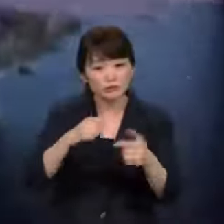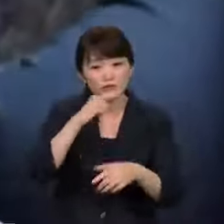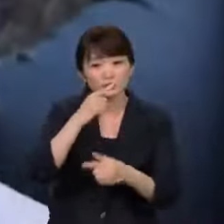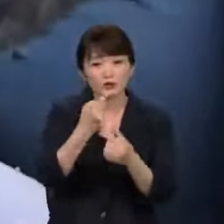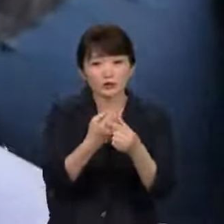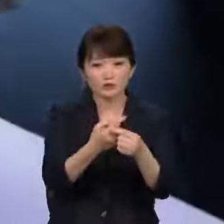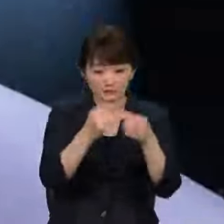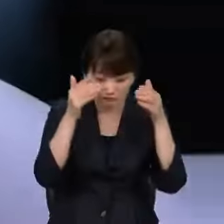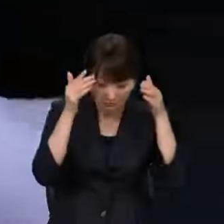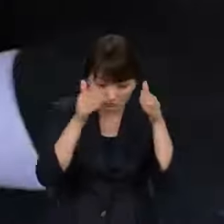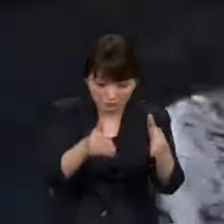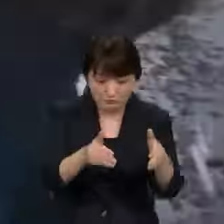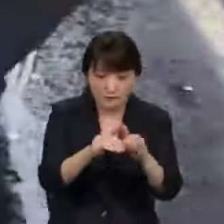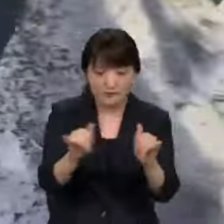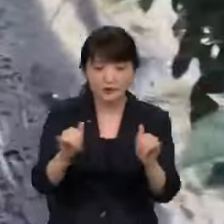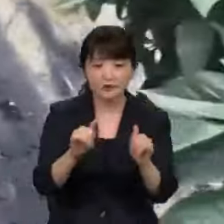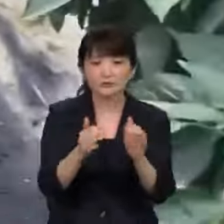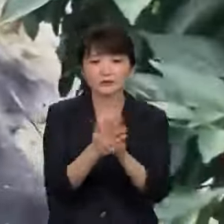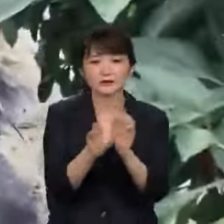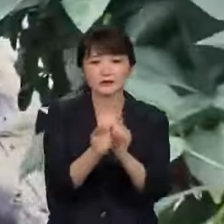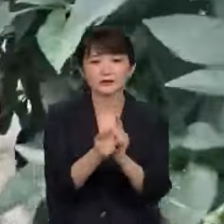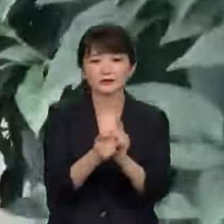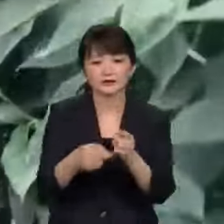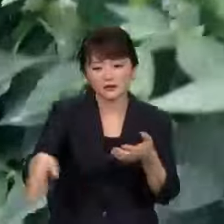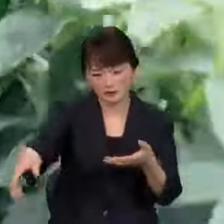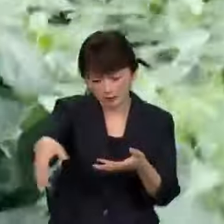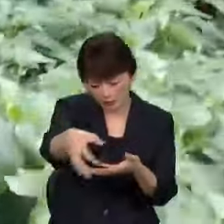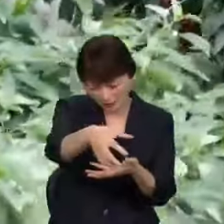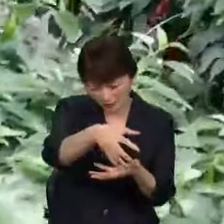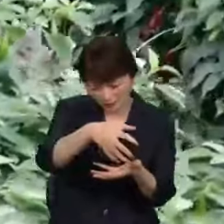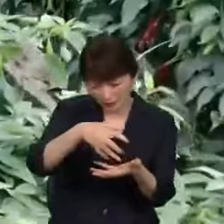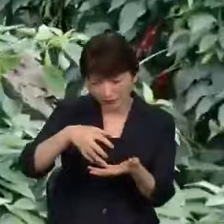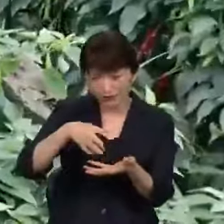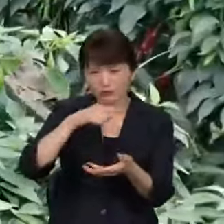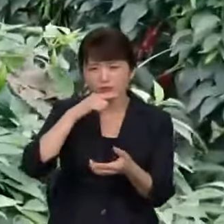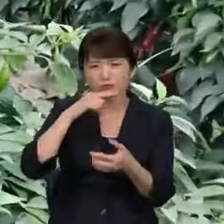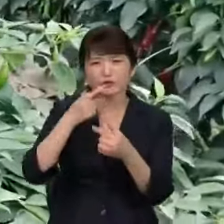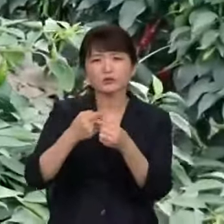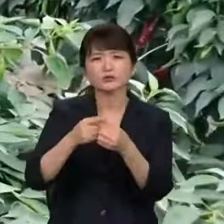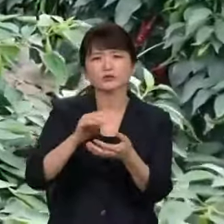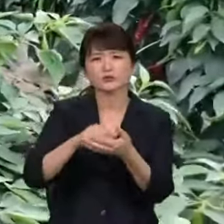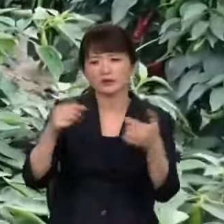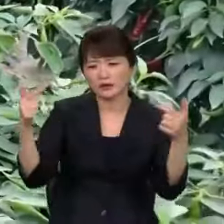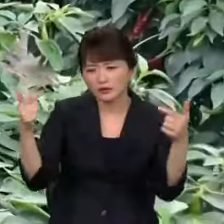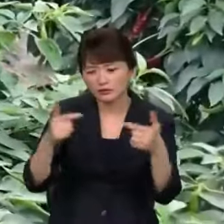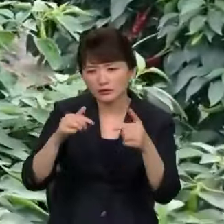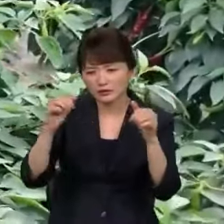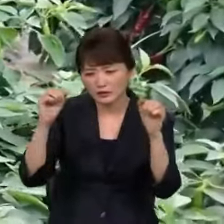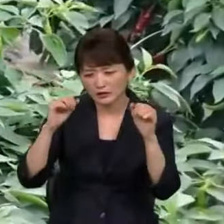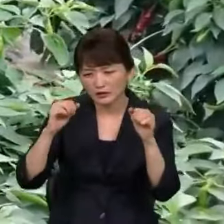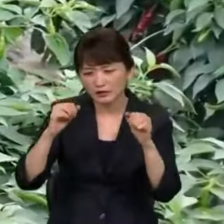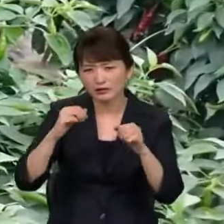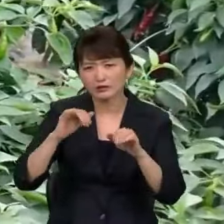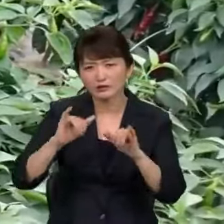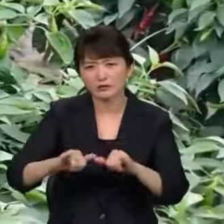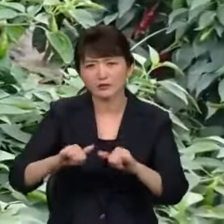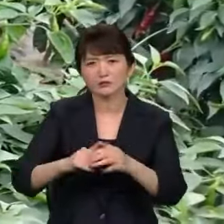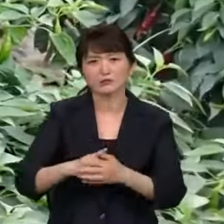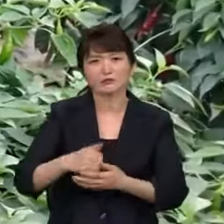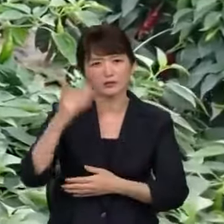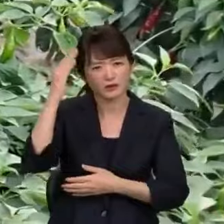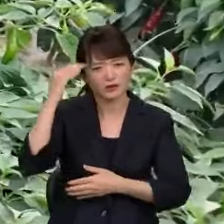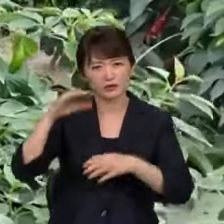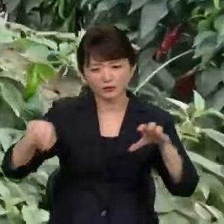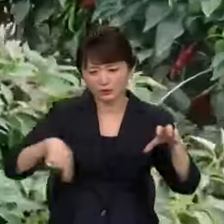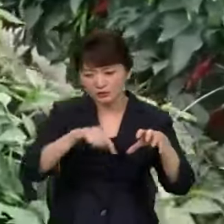작물에 집중해보면 사람 손이 필요한 이 고추는 그야말로 괴멸 직전입니다. 머지않아 우리 식탁에서 이 국내산 고추를 못 볼